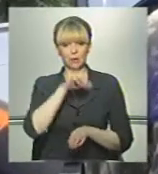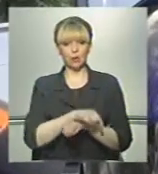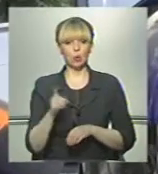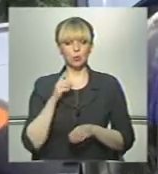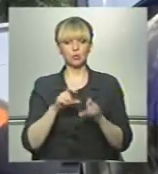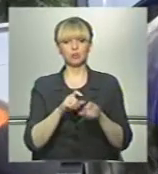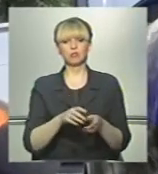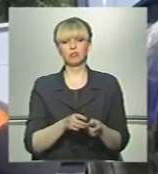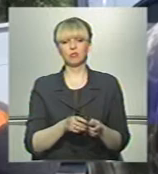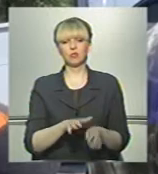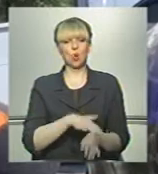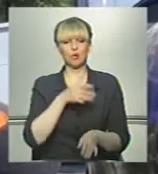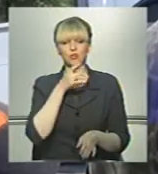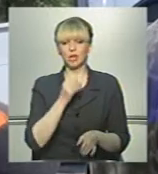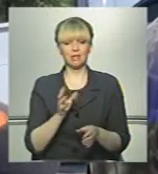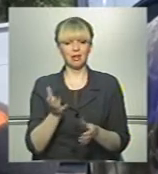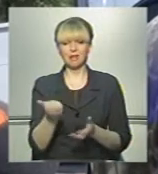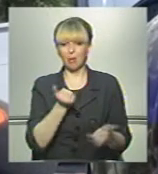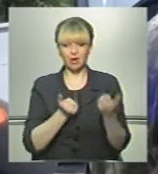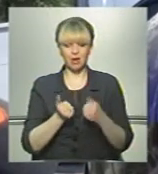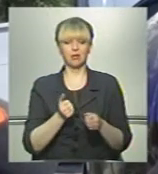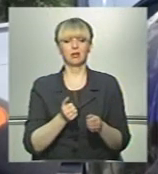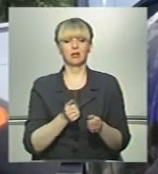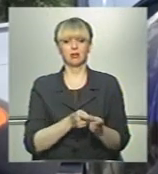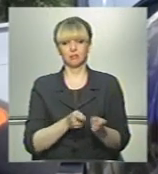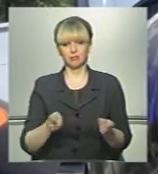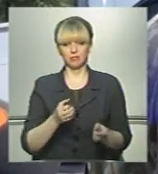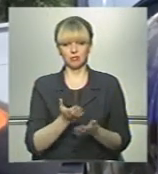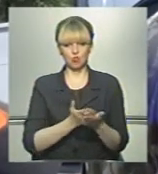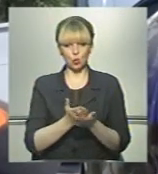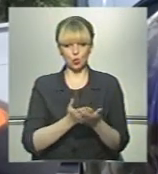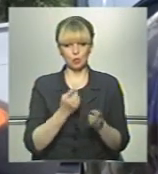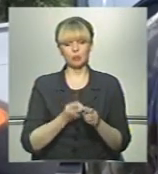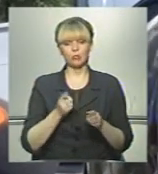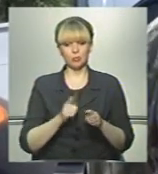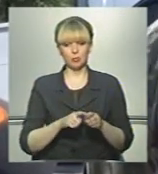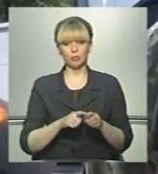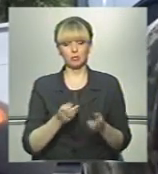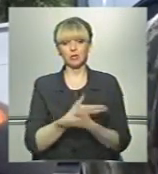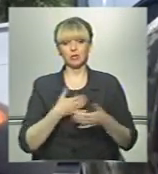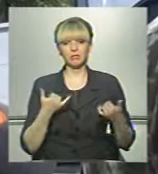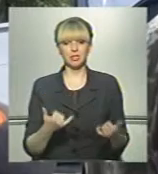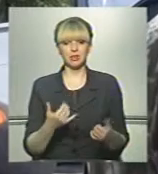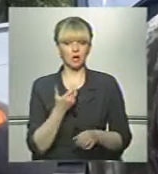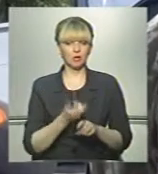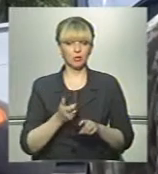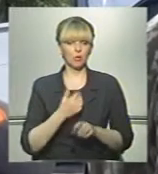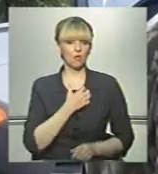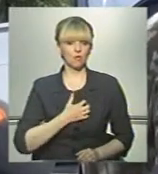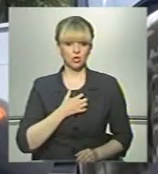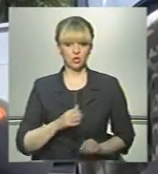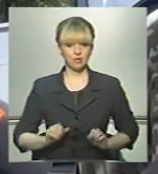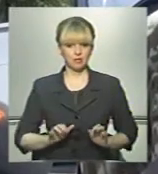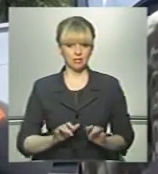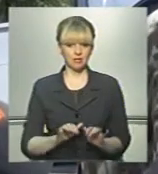тривалий час вже не комплектувалася військовослужбовцями строкової служби, тому це для нас на даний час дуже важливий